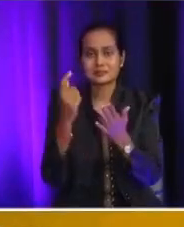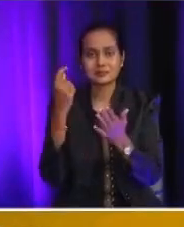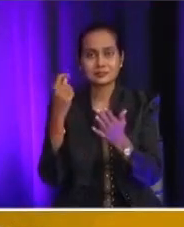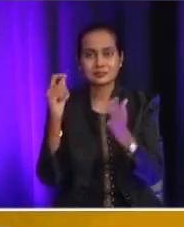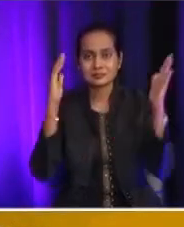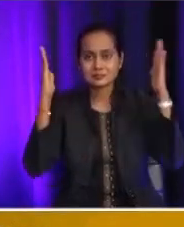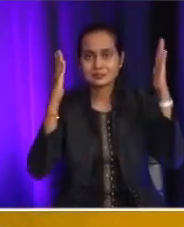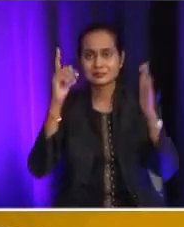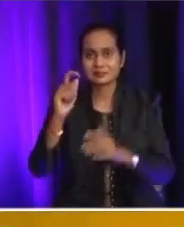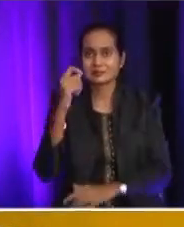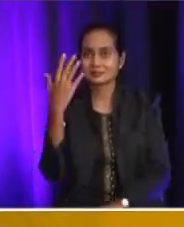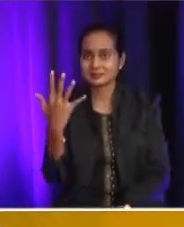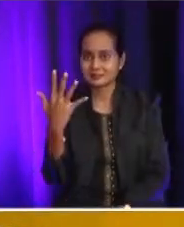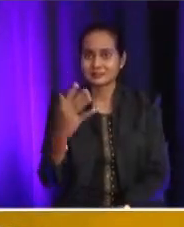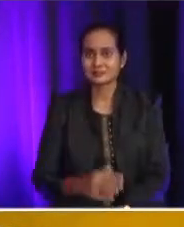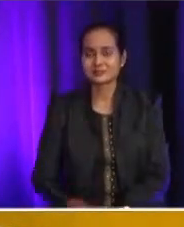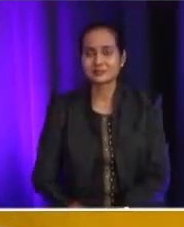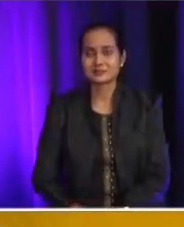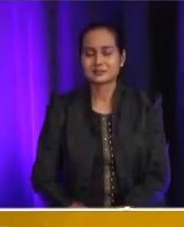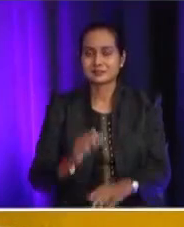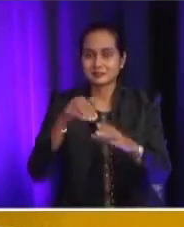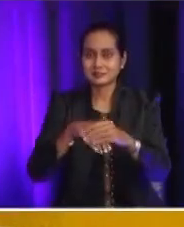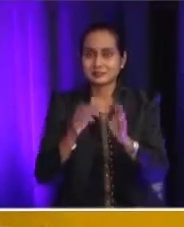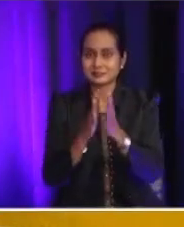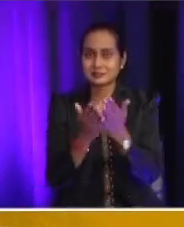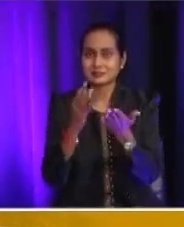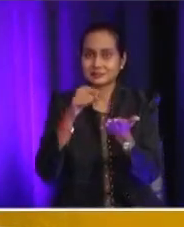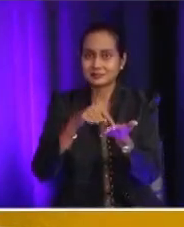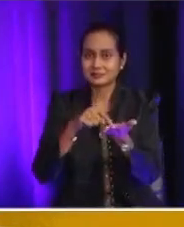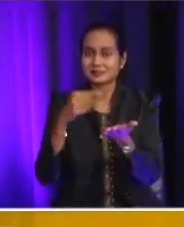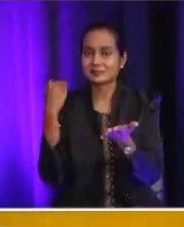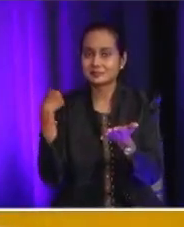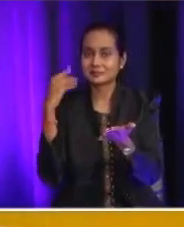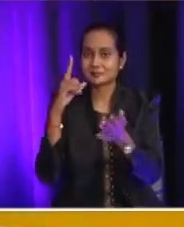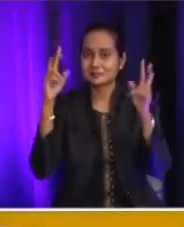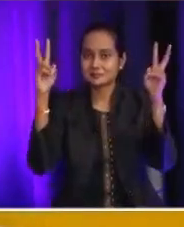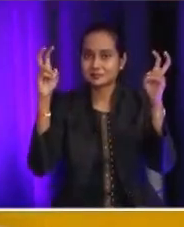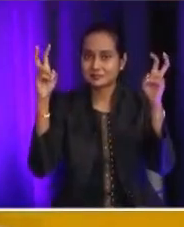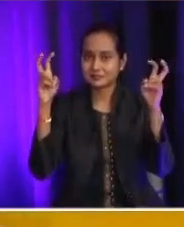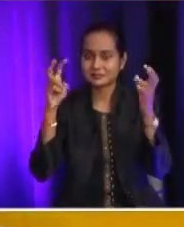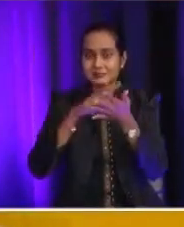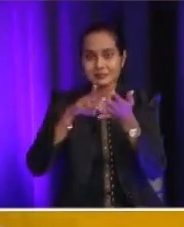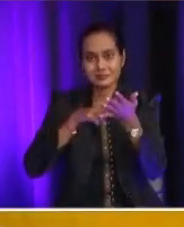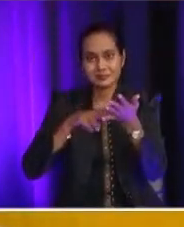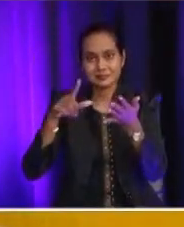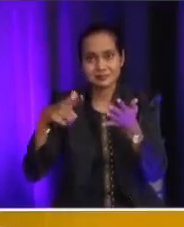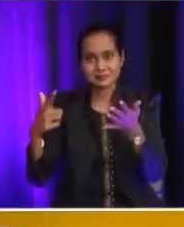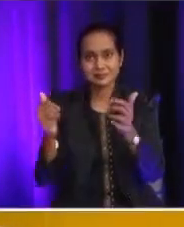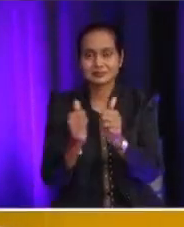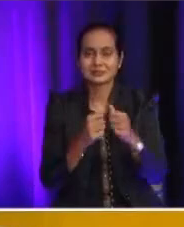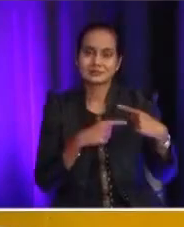tingkatan 5. Jadi di dalam buku ni ada satu tajuk, bacalah dengan